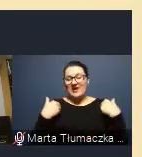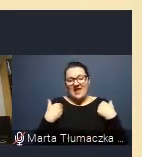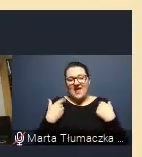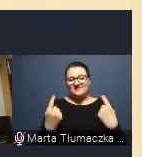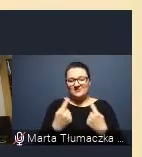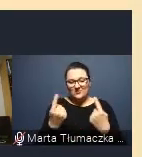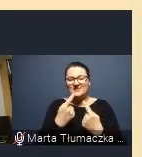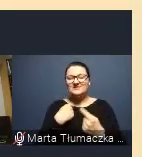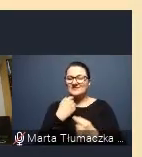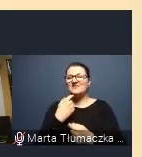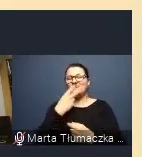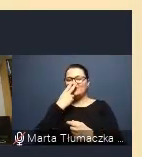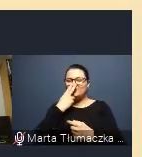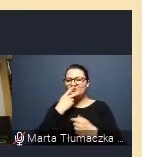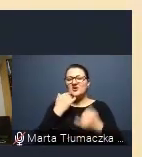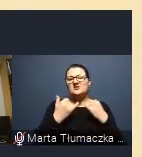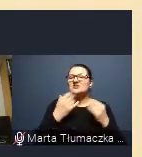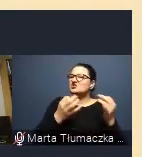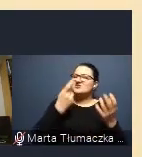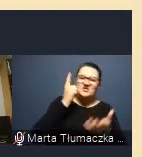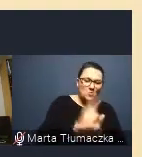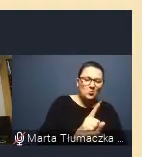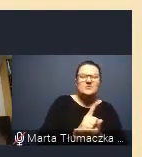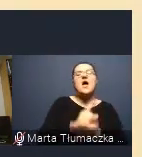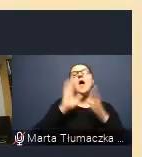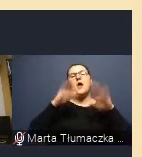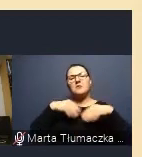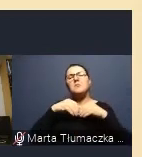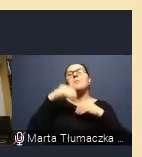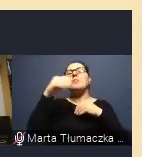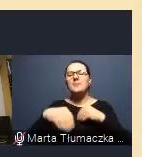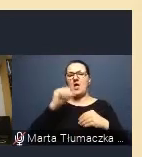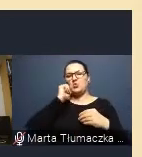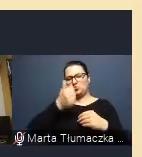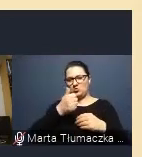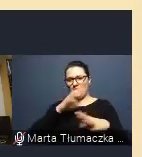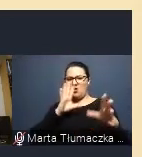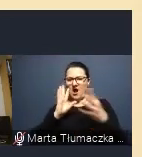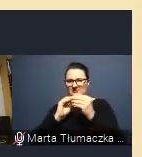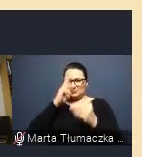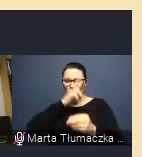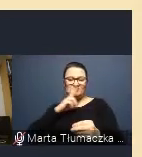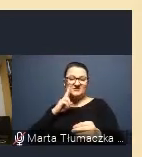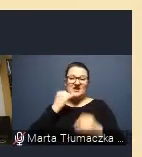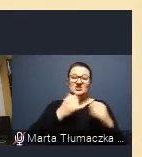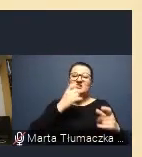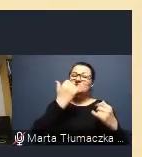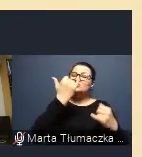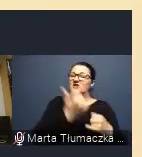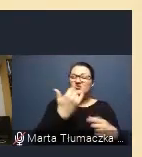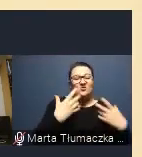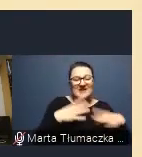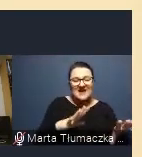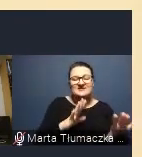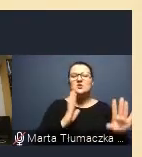mi się zrobić czegoś dzisiaj, to zrobię to jutro z rodzicem. Jeżeli dziecko nie będzie chciało współpracować, no to może będzie współpracować za